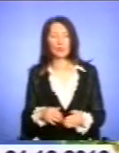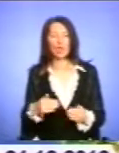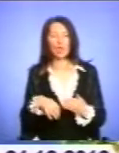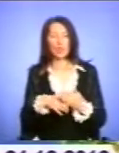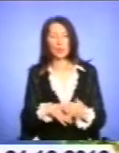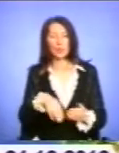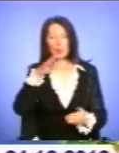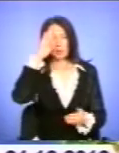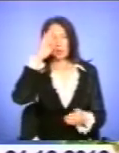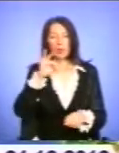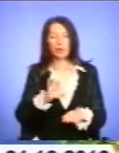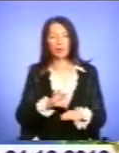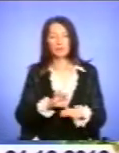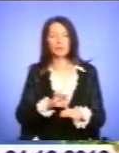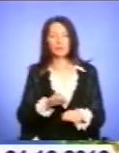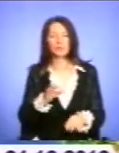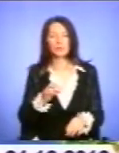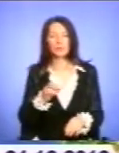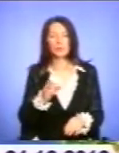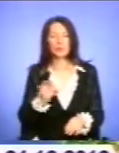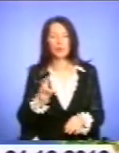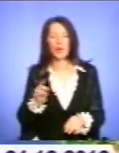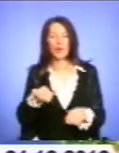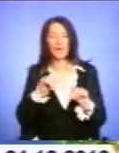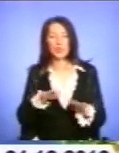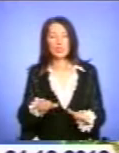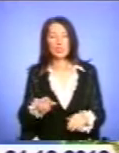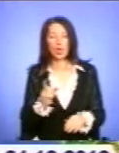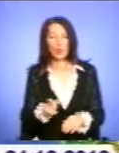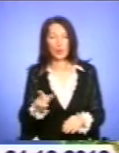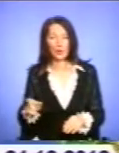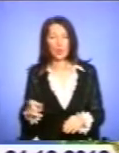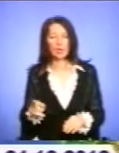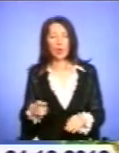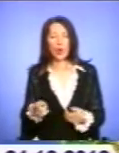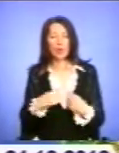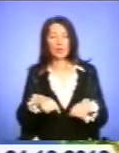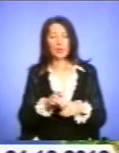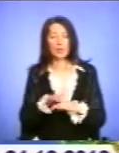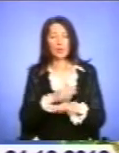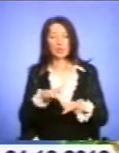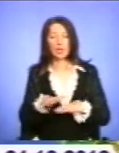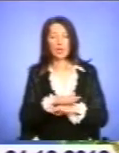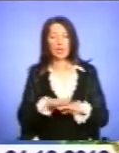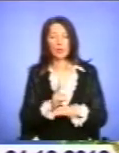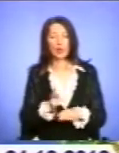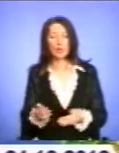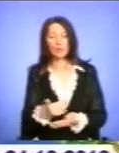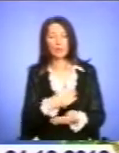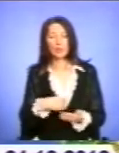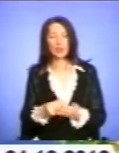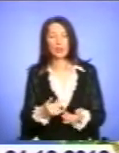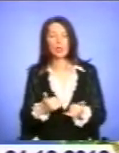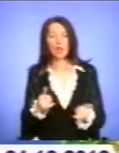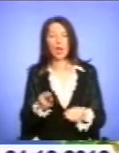Допомогти хлопчику, хворому на рак рої, вирішили тернополяни. Організували благодійний ярмарок, на якому збирали кошти на лікування.